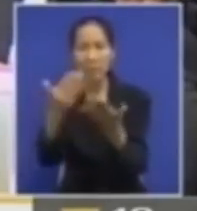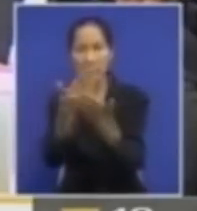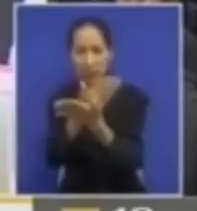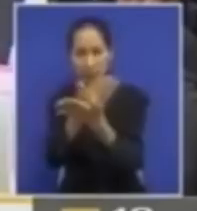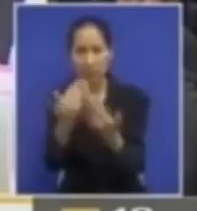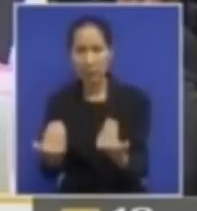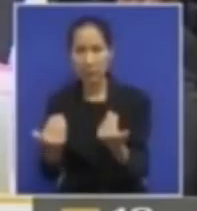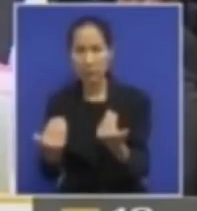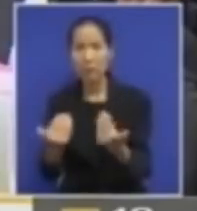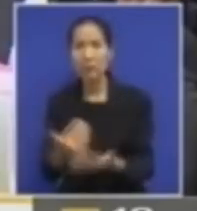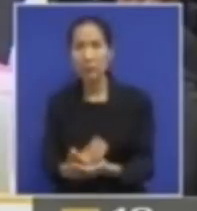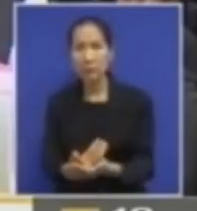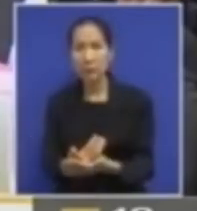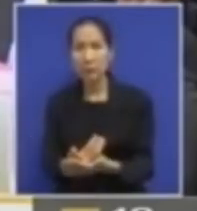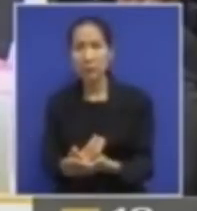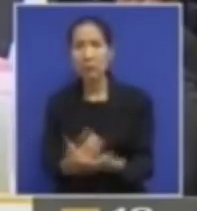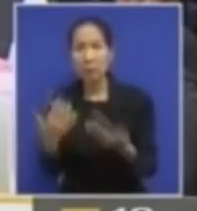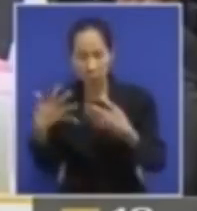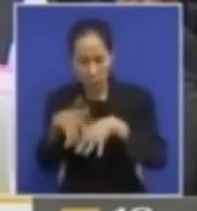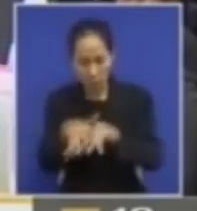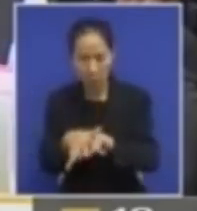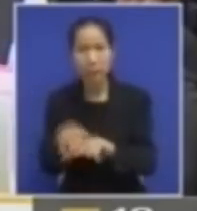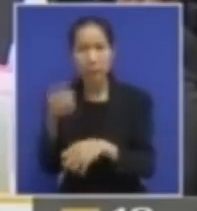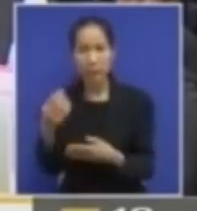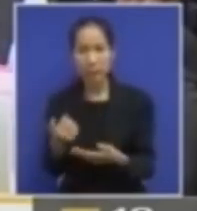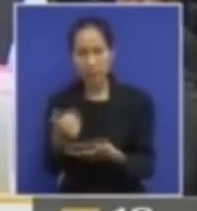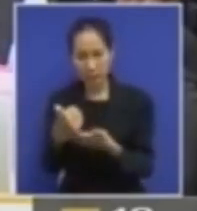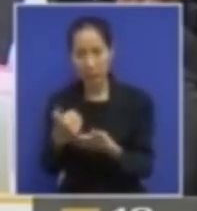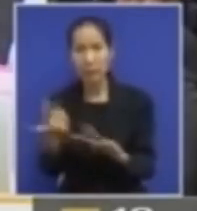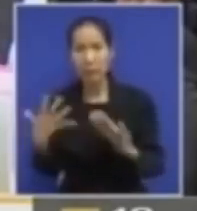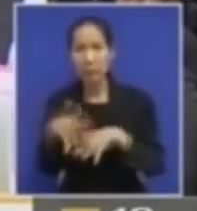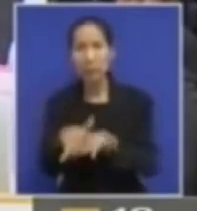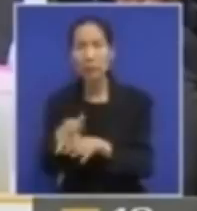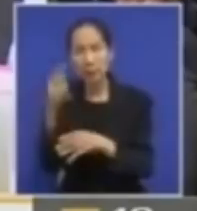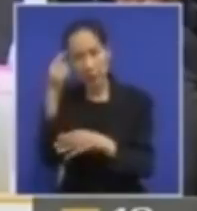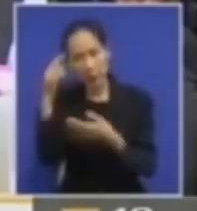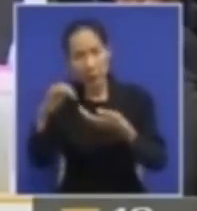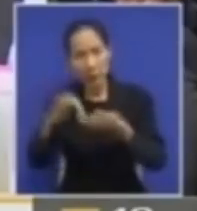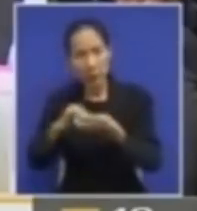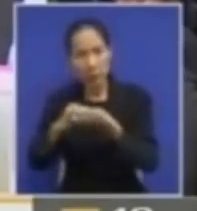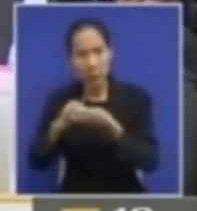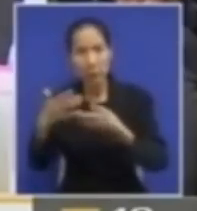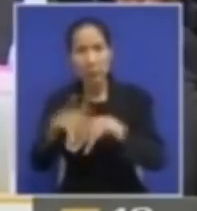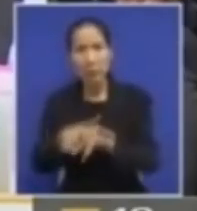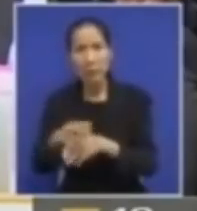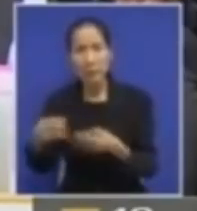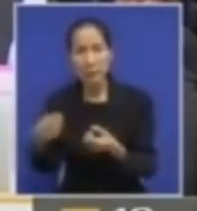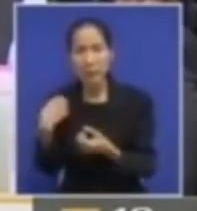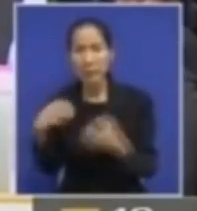ให้มีสิ่งที่มีกล้าร่วมคิดร่วมทำร่วมตัดสินโดยที่รัฐเปลี่ยนบทบาทตัวเองมาเป็นผู้เสริมพลังเข้าไ